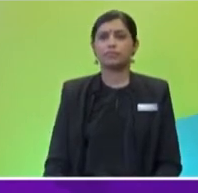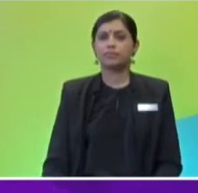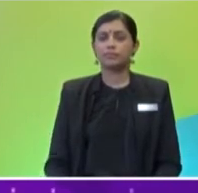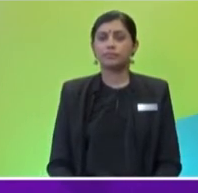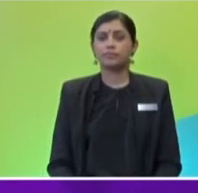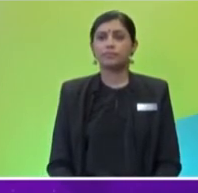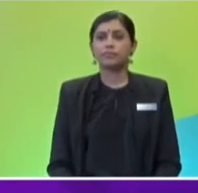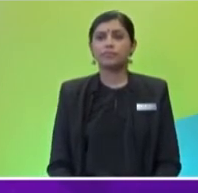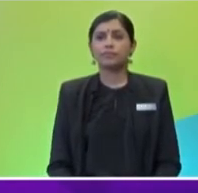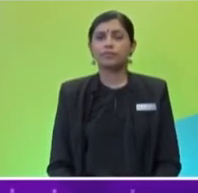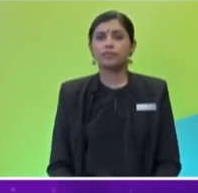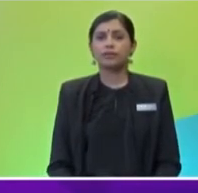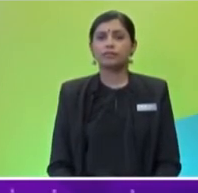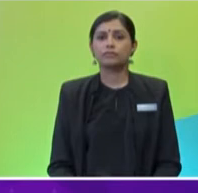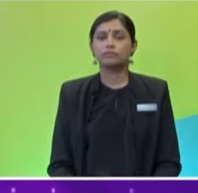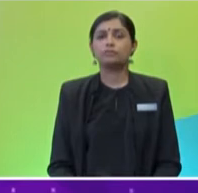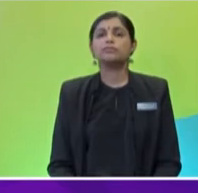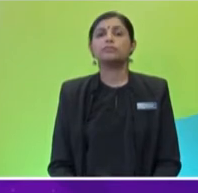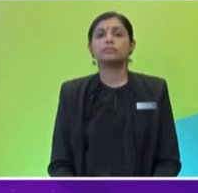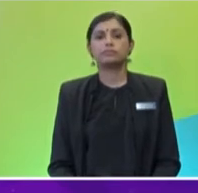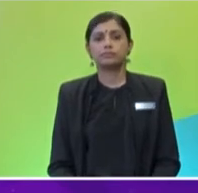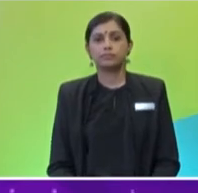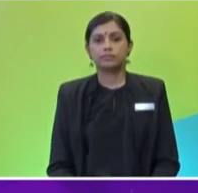okay. Syamil, boleh nyatakan?